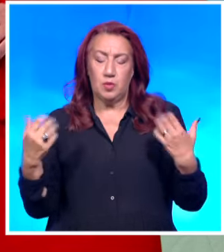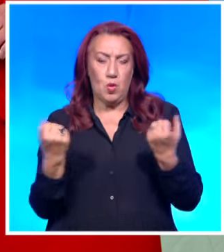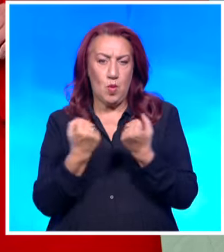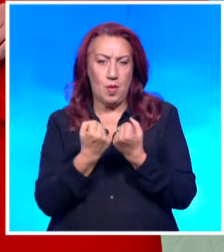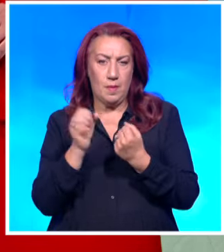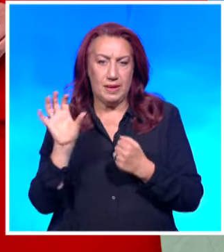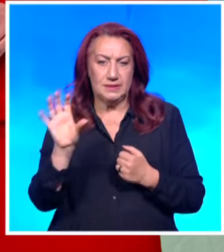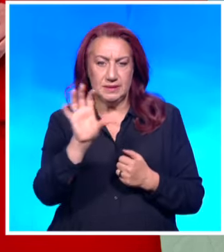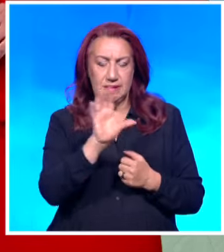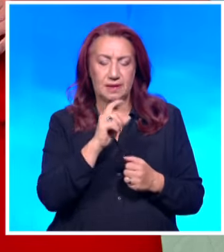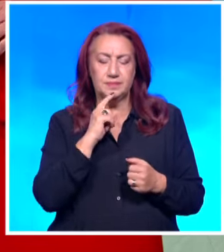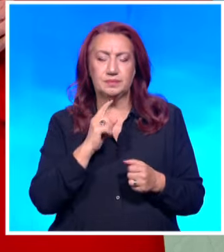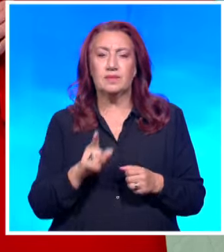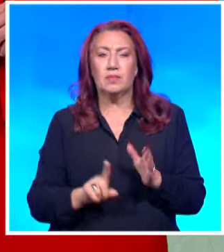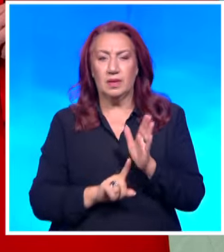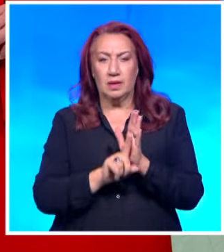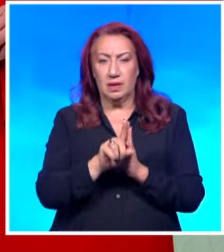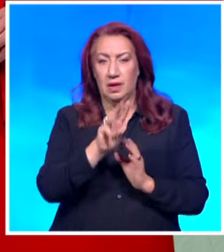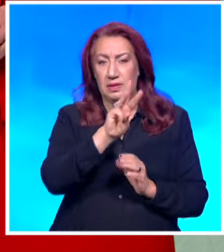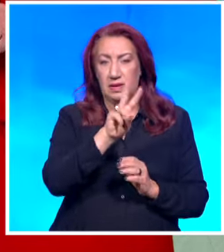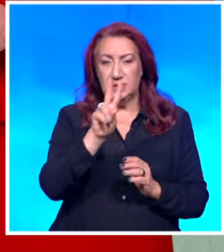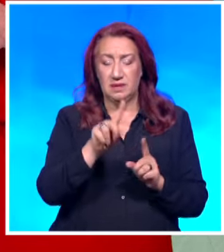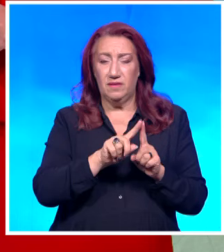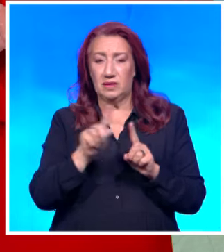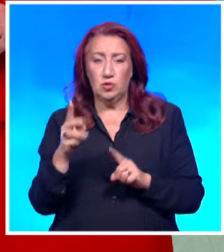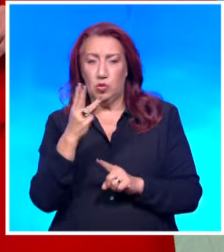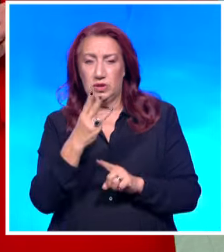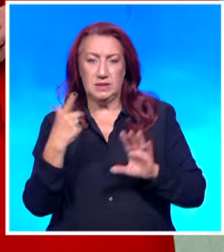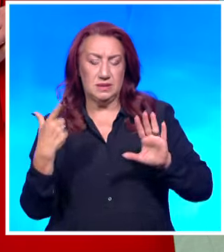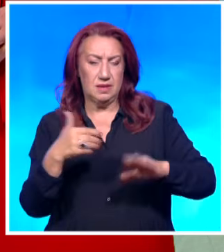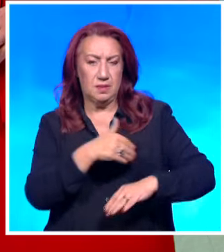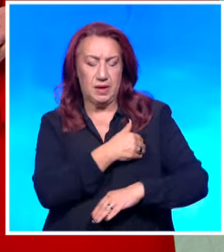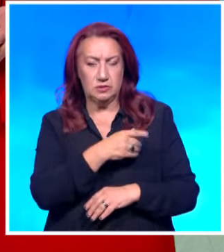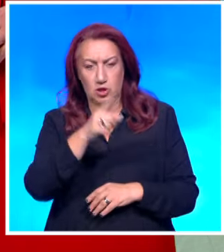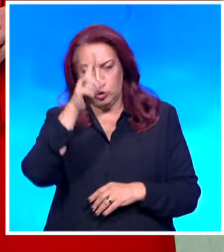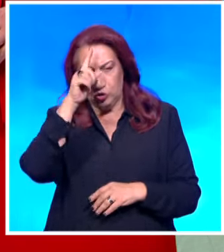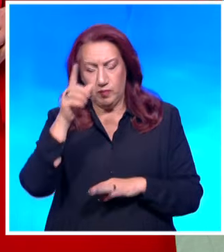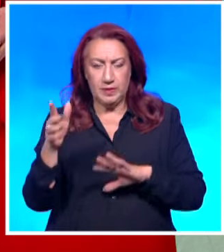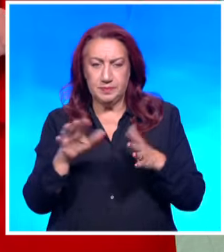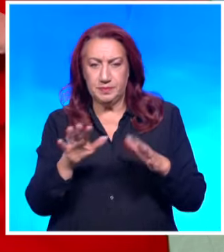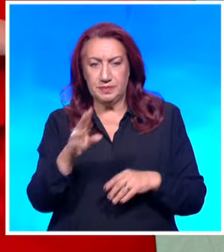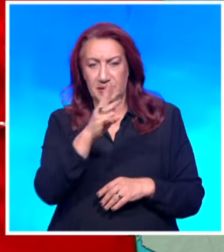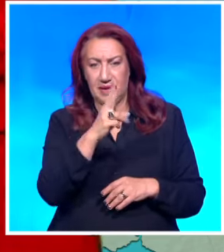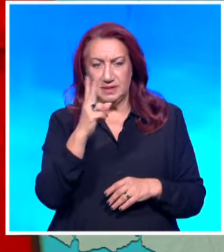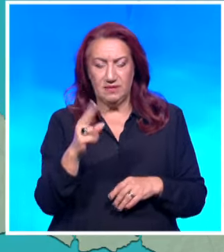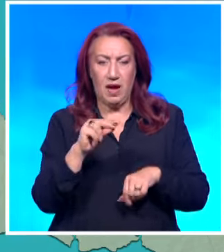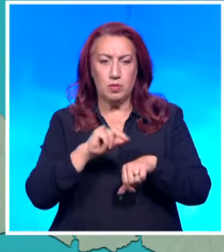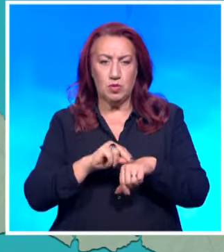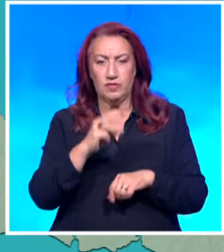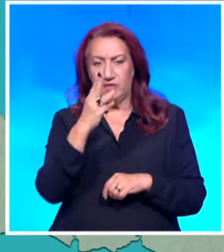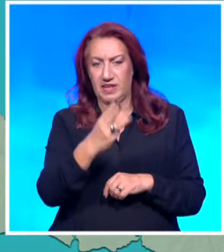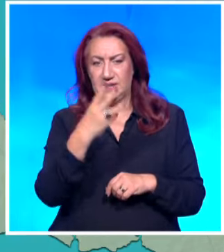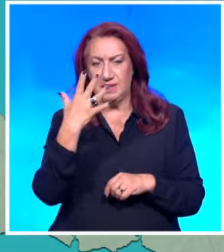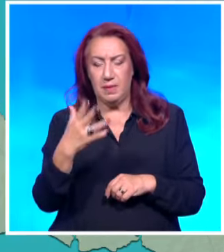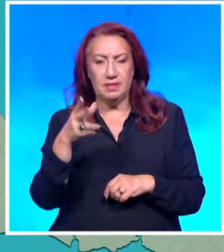максималните температури ще бъдат между 32 и 37° в софия около 30 2 в пловдив 35 във